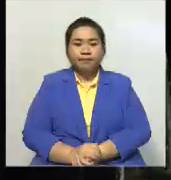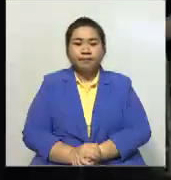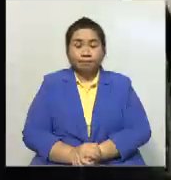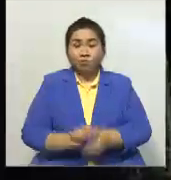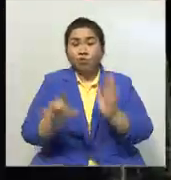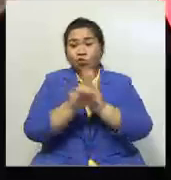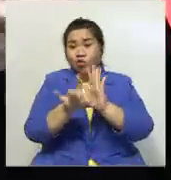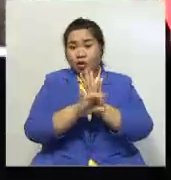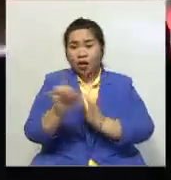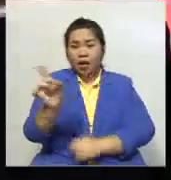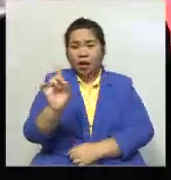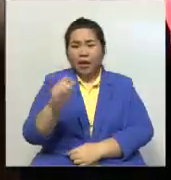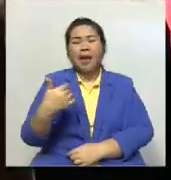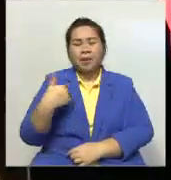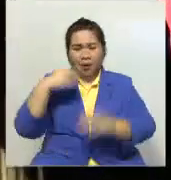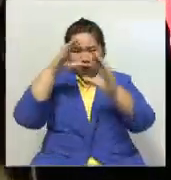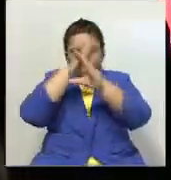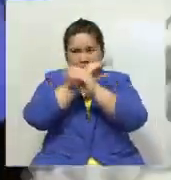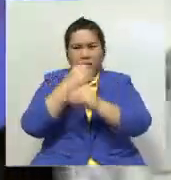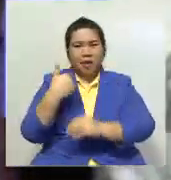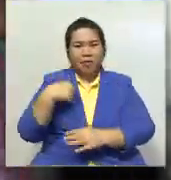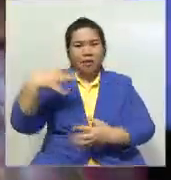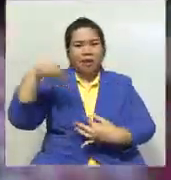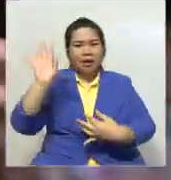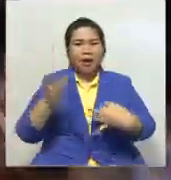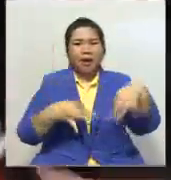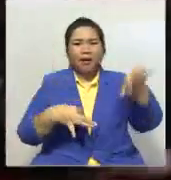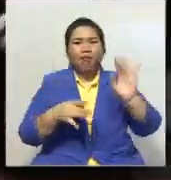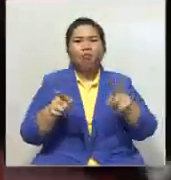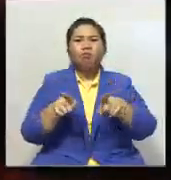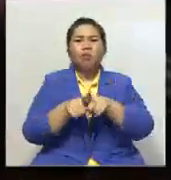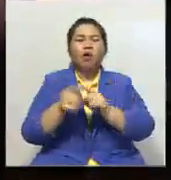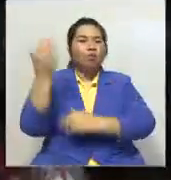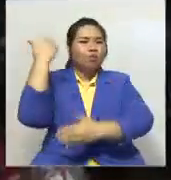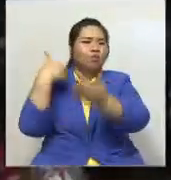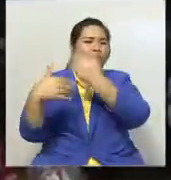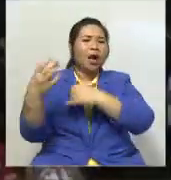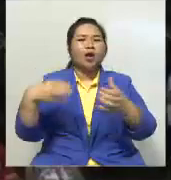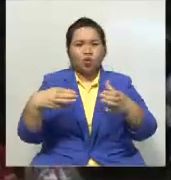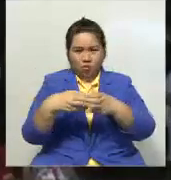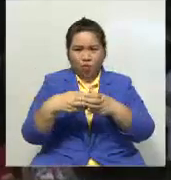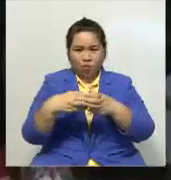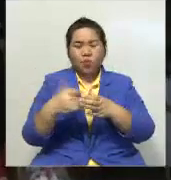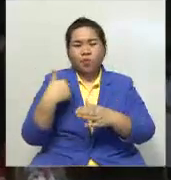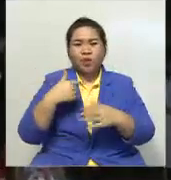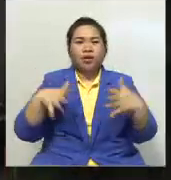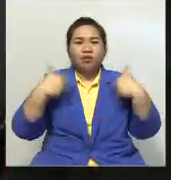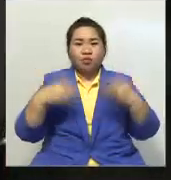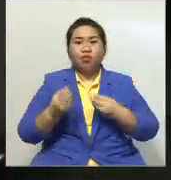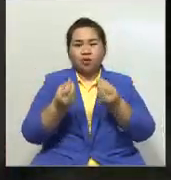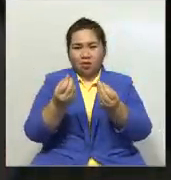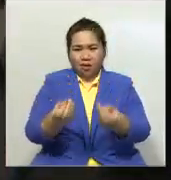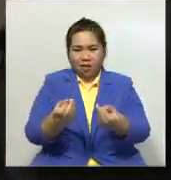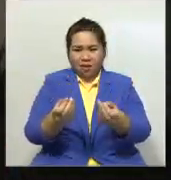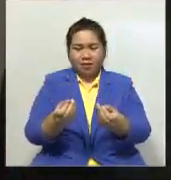ปิดท้ายความสนุกสุดชิคของค่ำคืนกับกิจกรรมรำวงมาตรฐานโดยวงดนตรีย้อนยุคฝูงปลามาสร้างความสนุกสนานเพลิดเพลิน